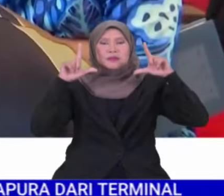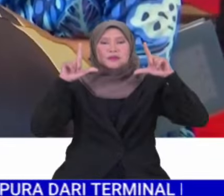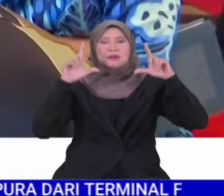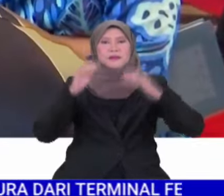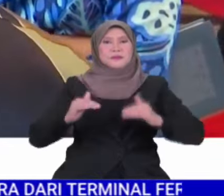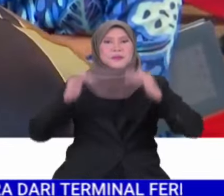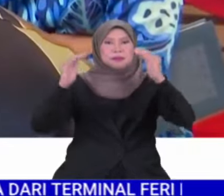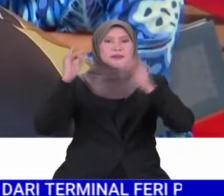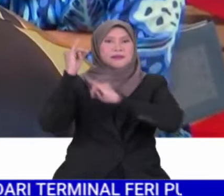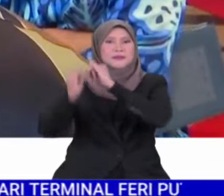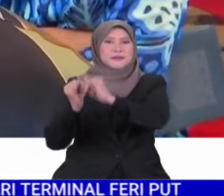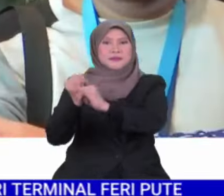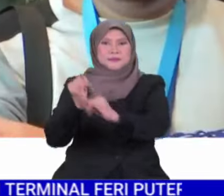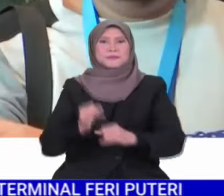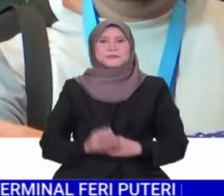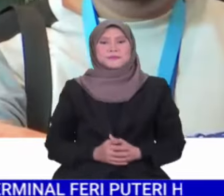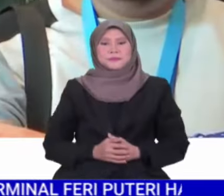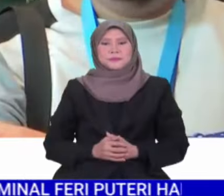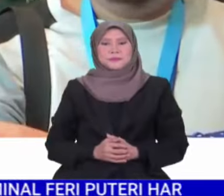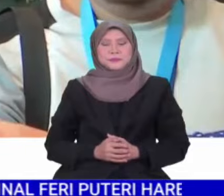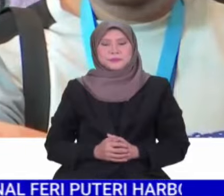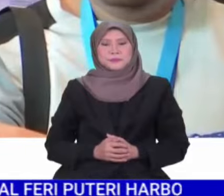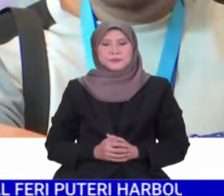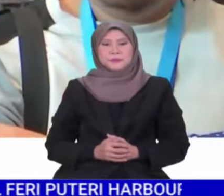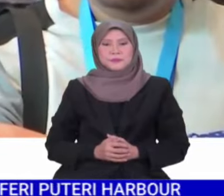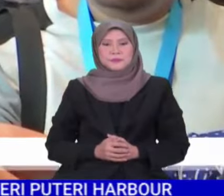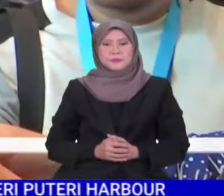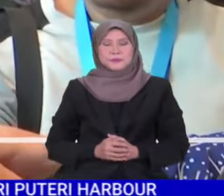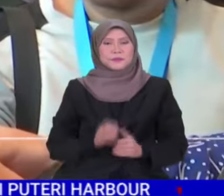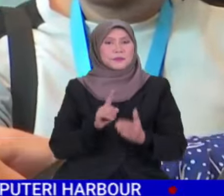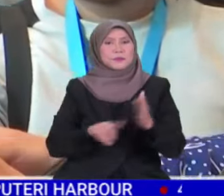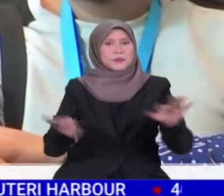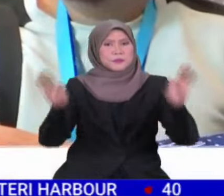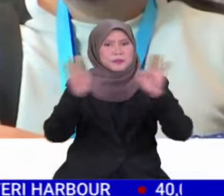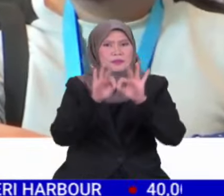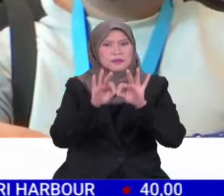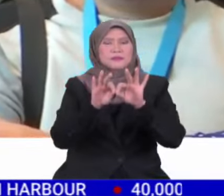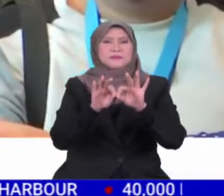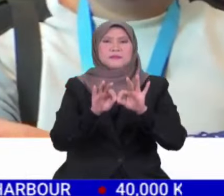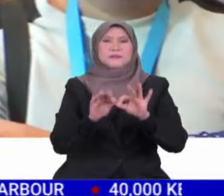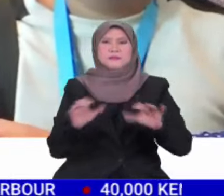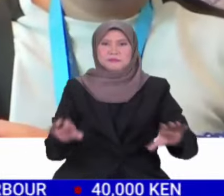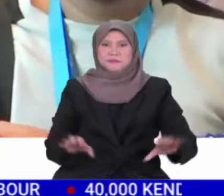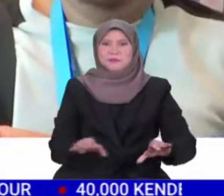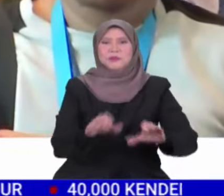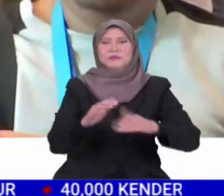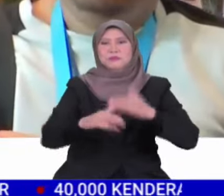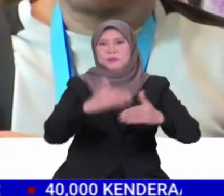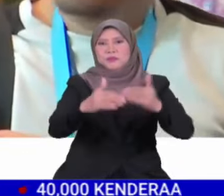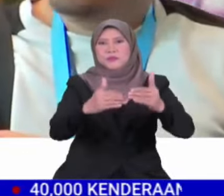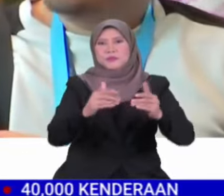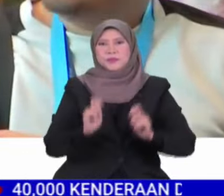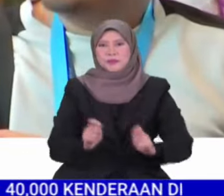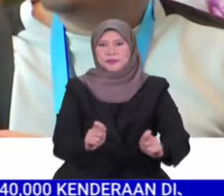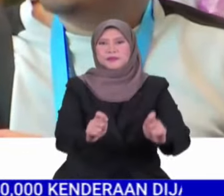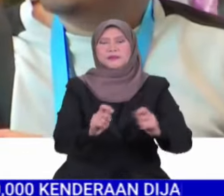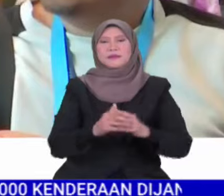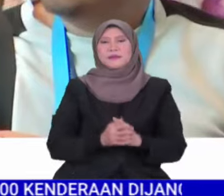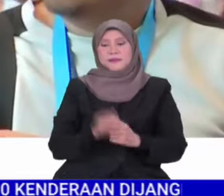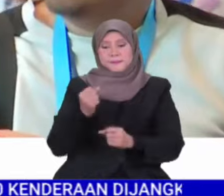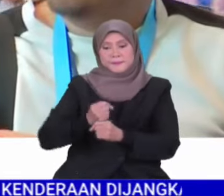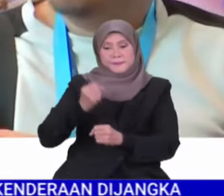di peringkat antarabangsa. Apa yang penting bagi saya ialah pelaksanaan macam mana dari segi